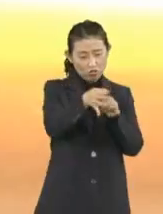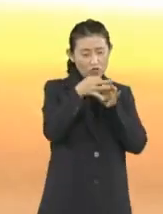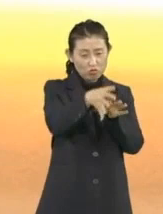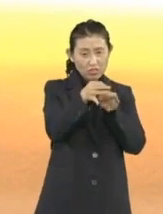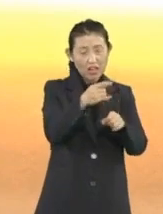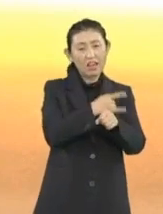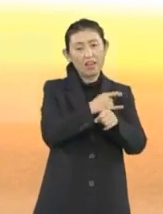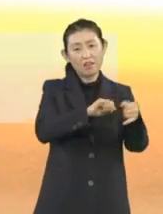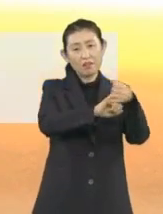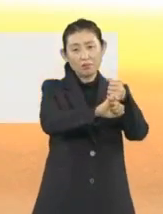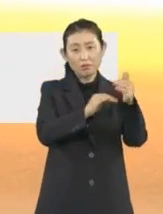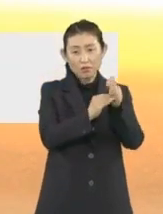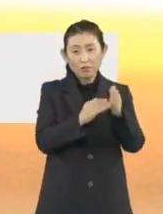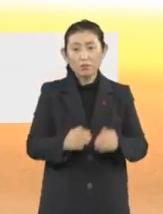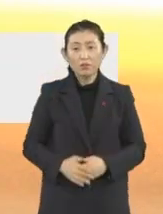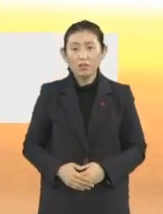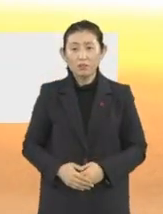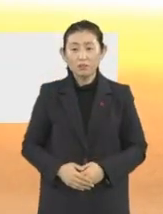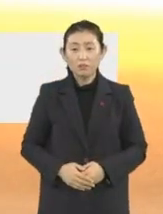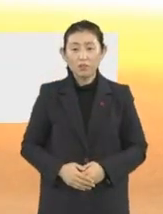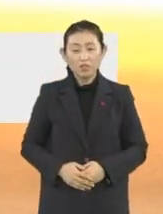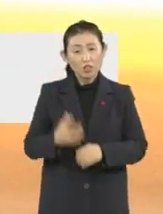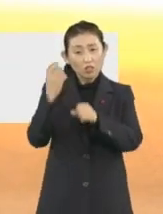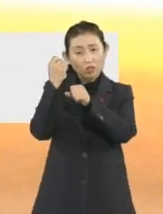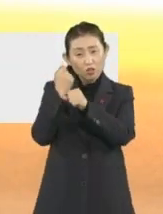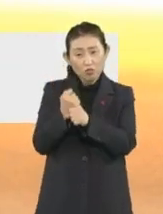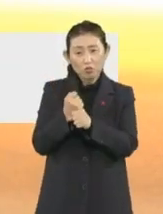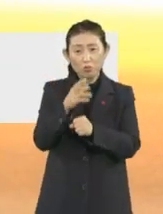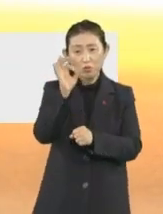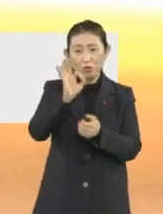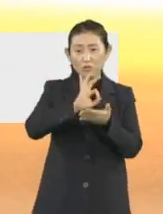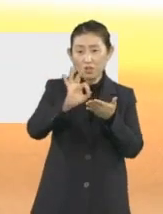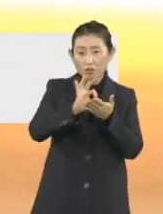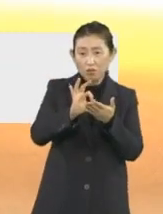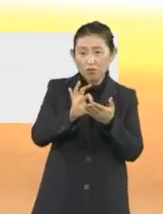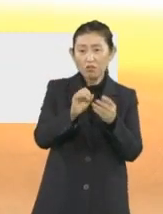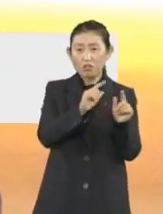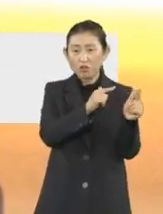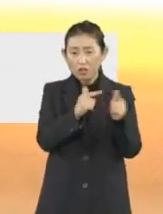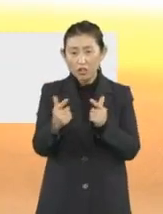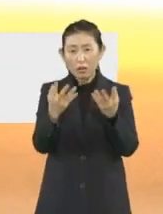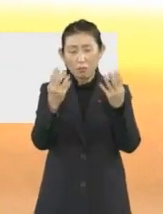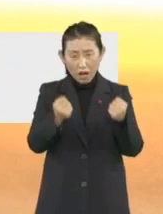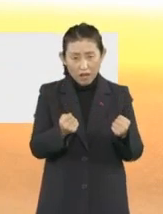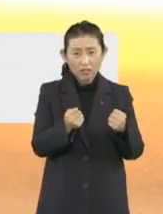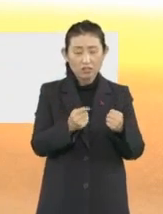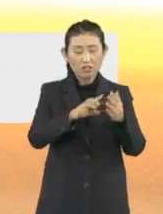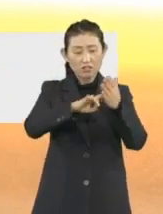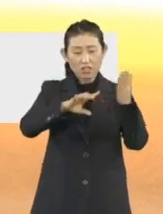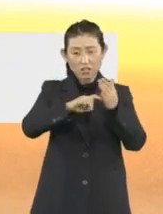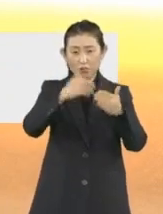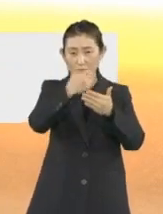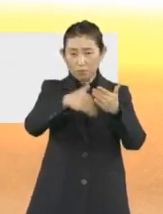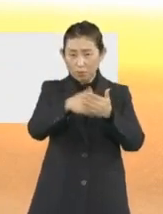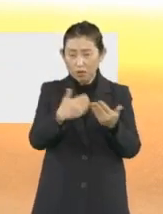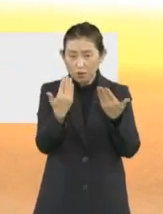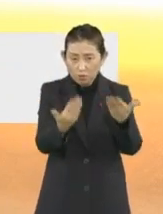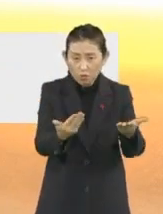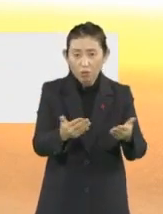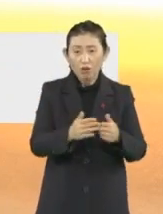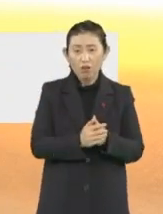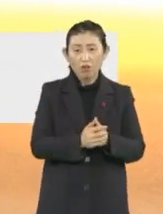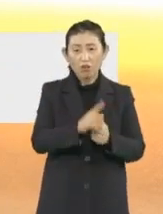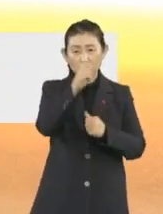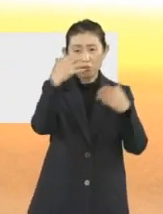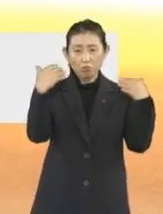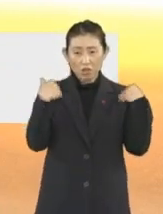사회 복지를 위한 경우에는 아래 인디 수능과 마찬가지로 어 더 많은 과세 면제 를 통해 가지고 이